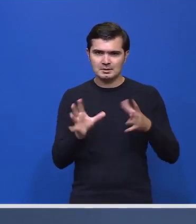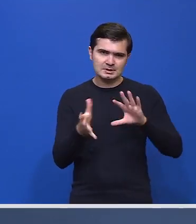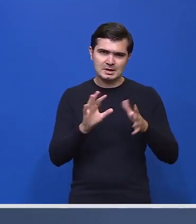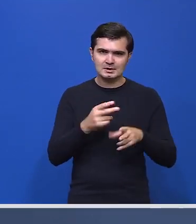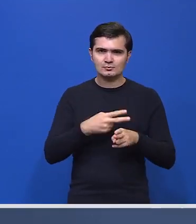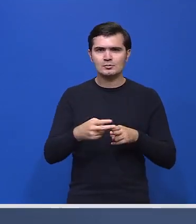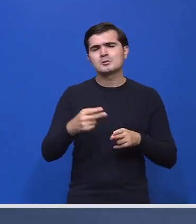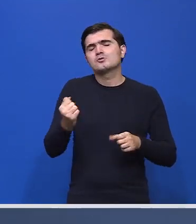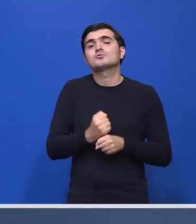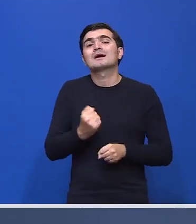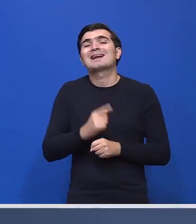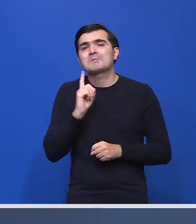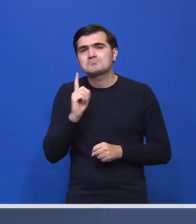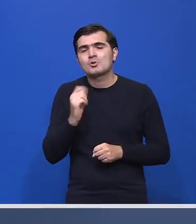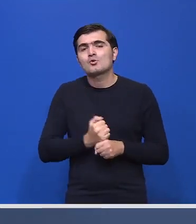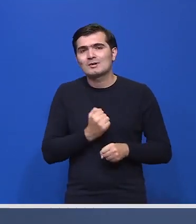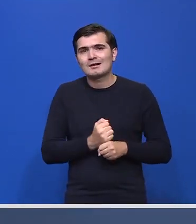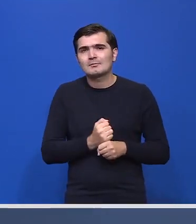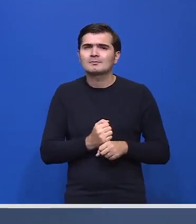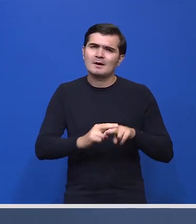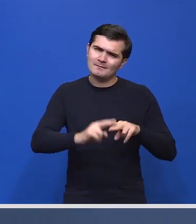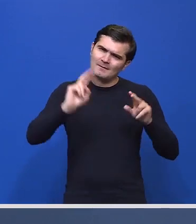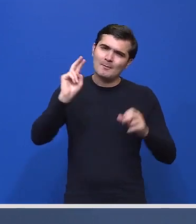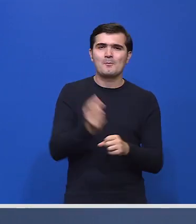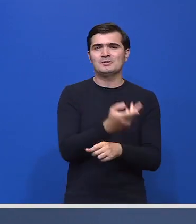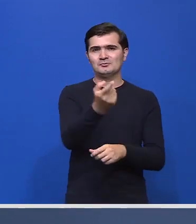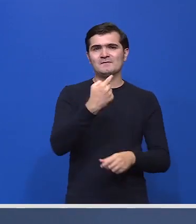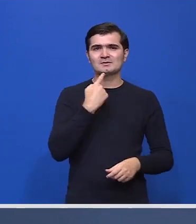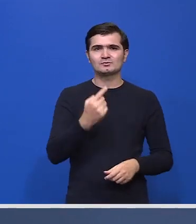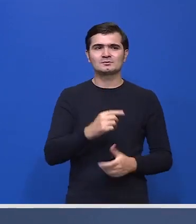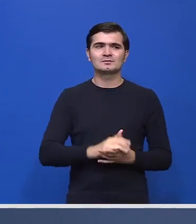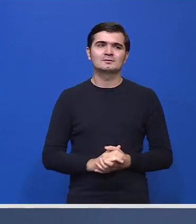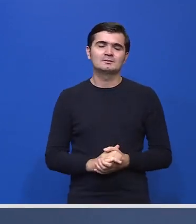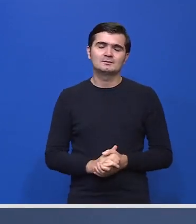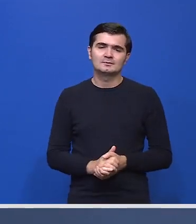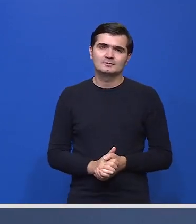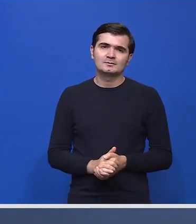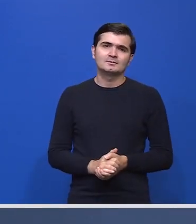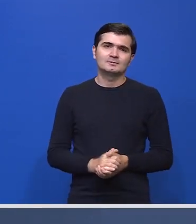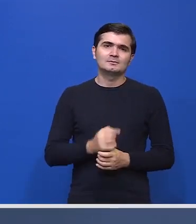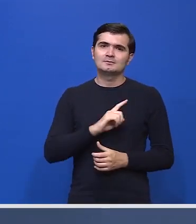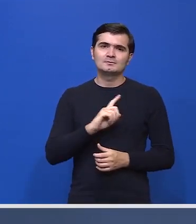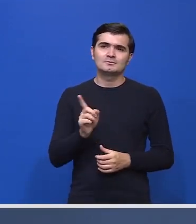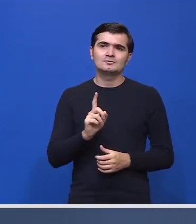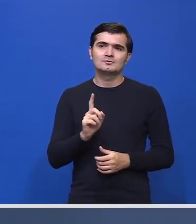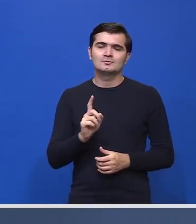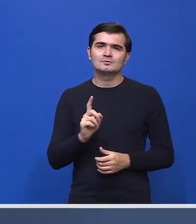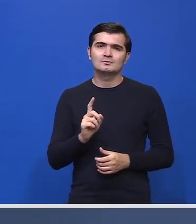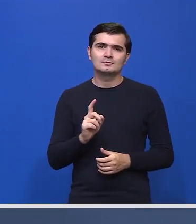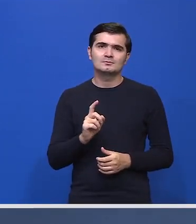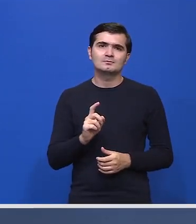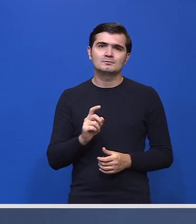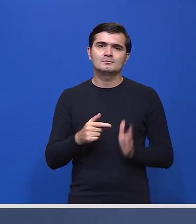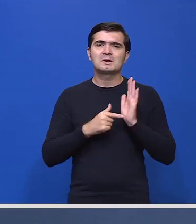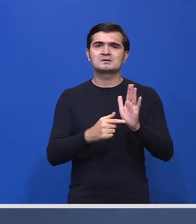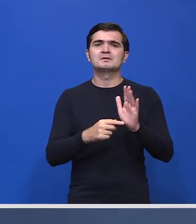concret. Se lucrează. Dar, după cum v-am obișnuit, repet, nu le prezentăm public înainte de a fi analizate și